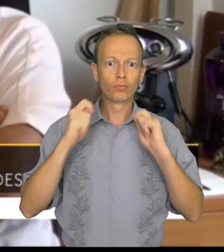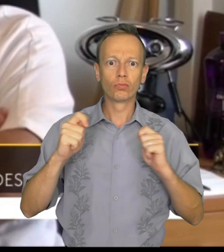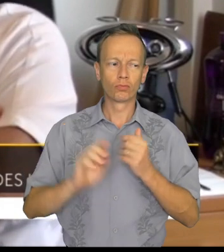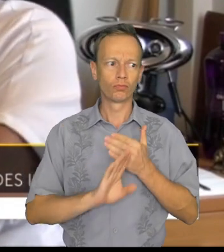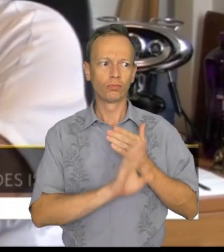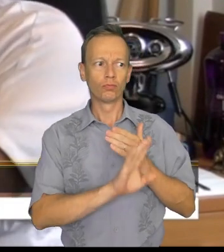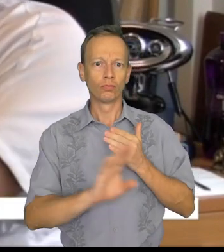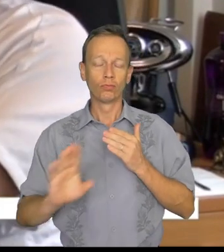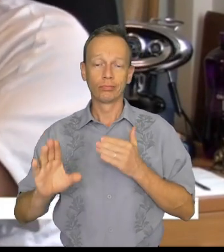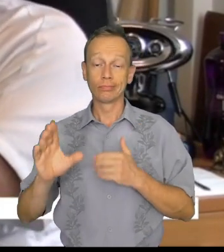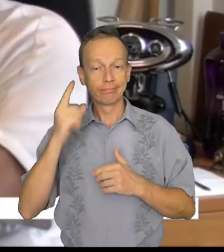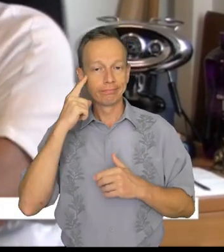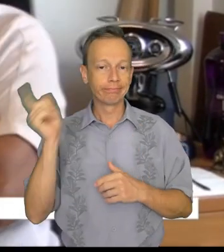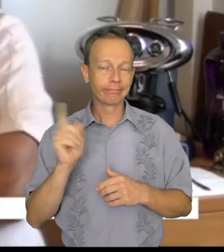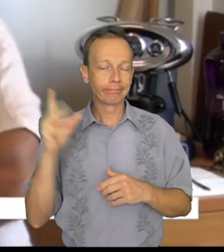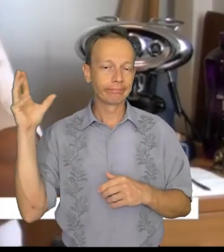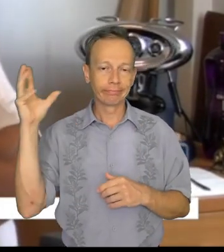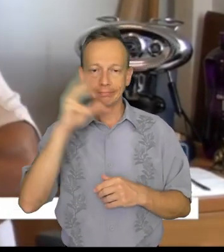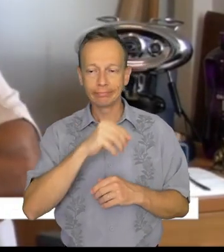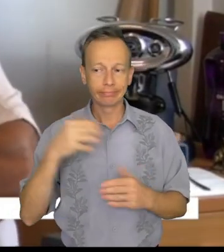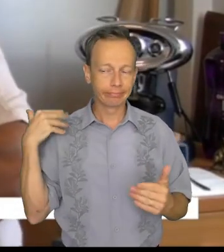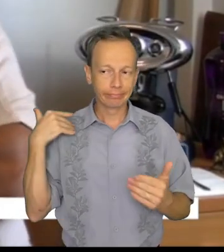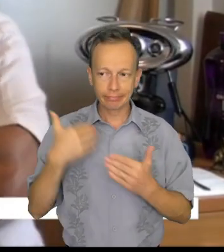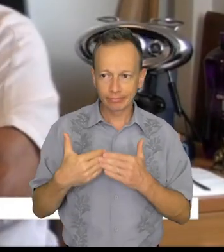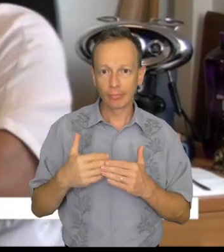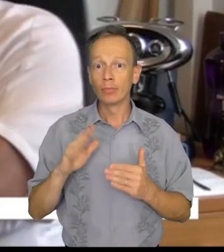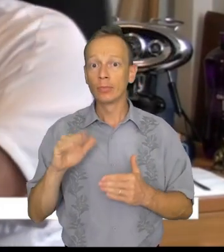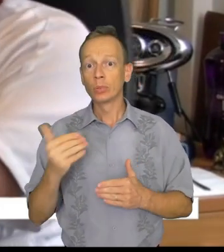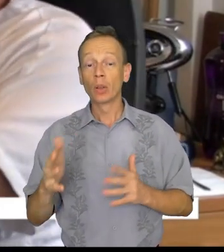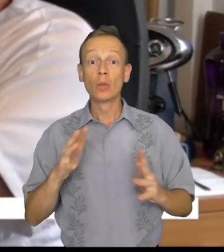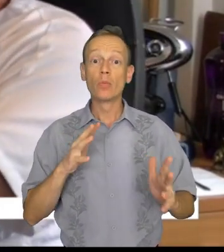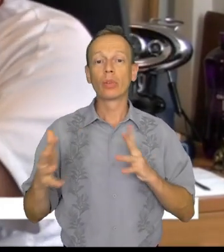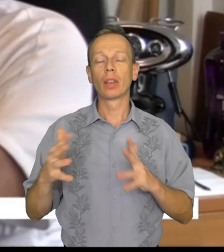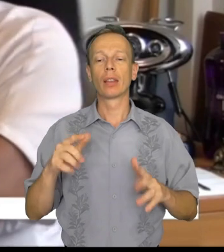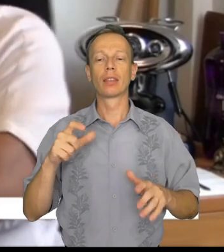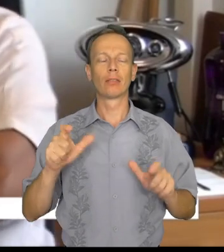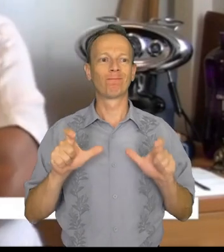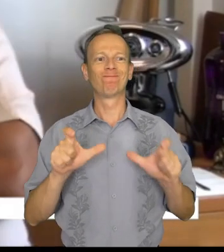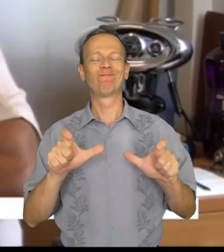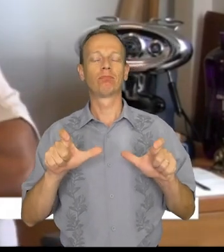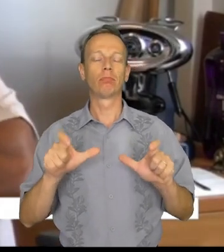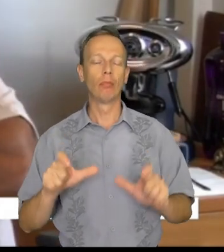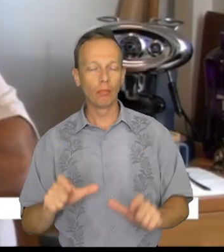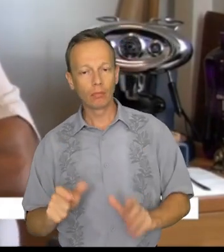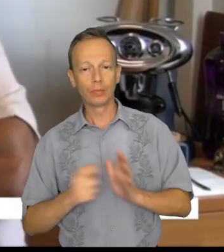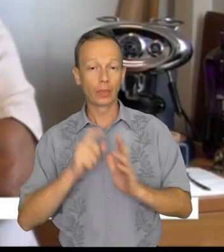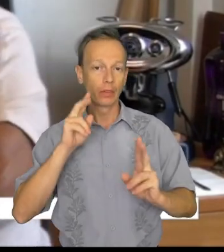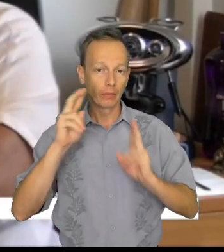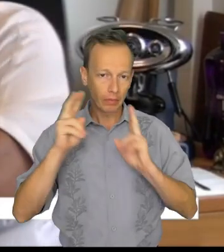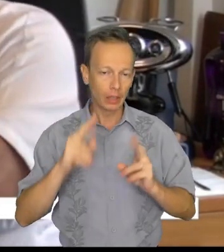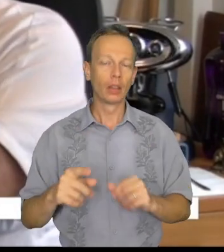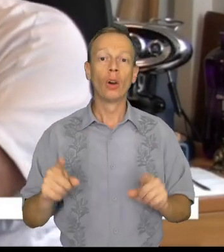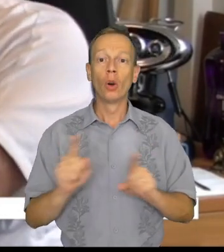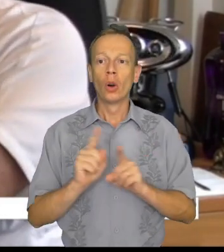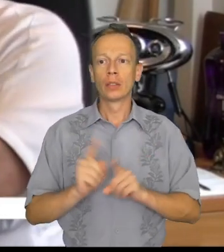barrières s'oublient. Donc on a probablement effectivement un relâchement des bons comportements pendant les fêtes. Et puis de deux, il y a eu quand même